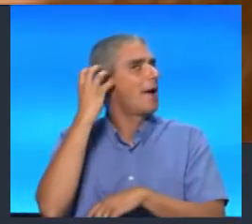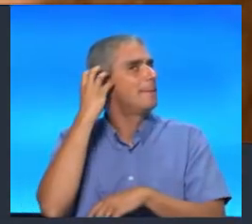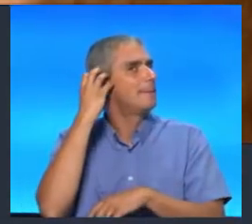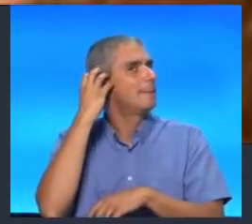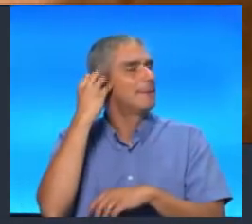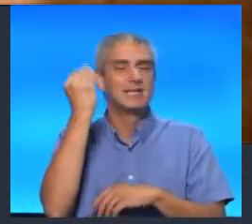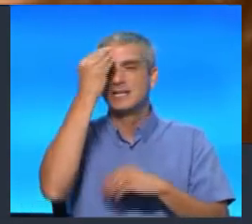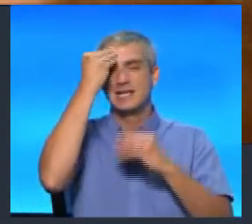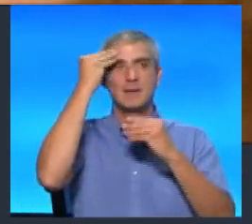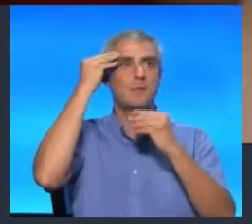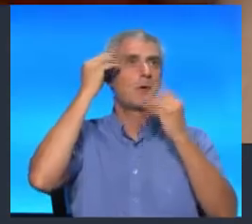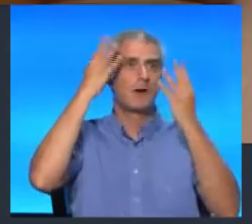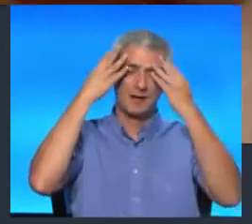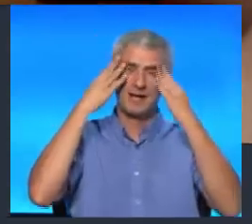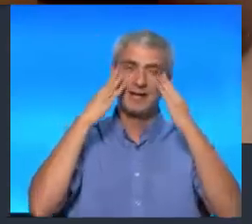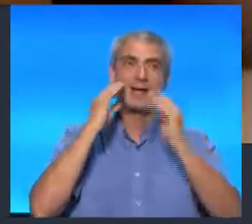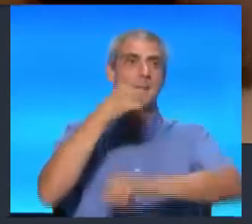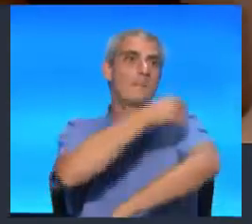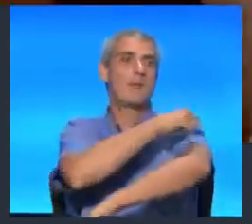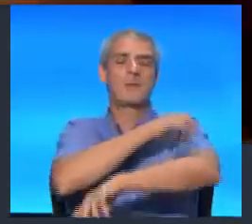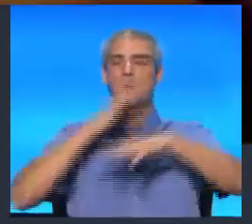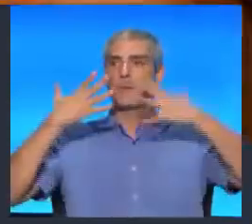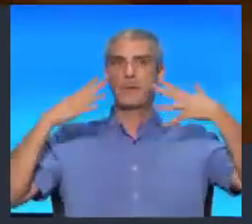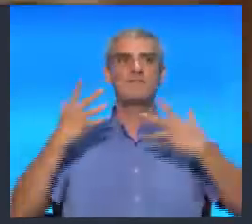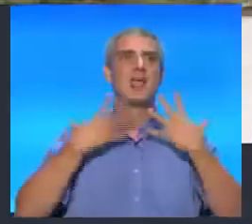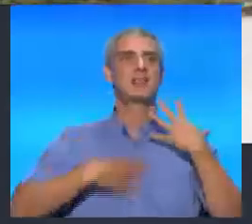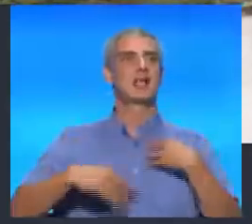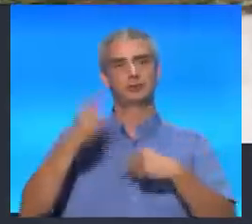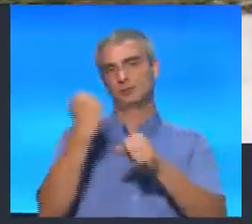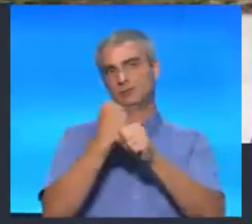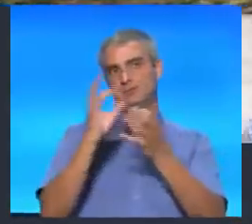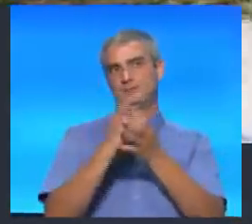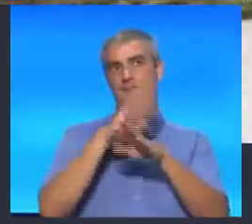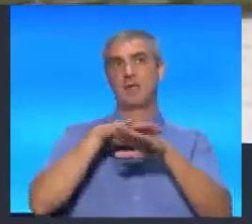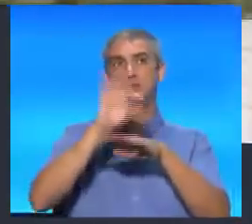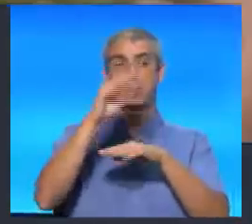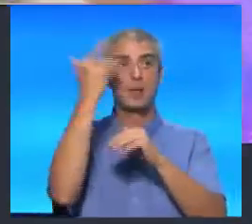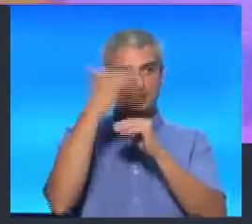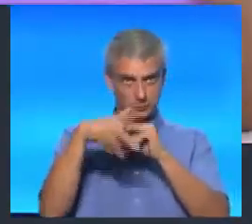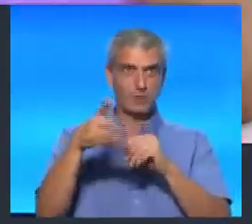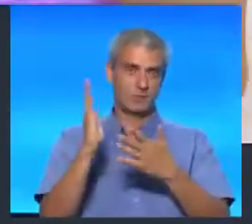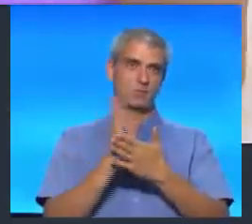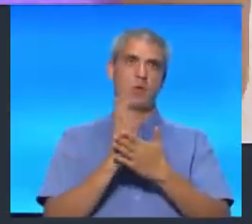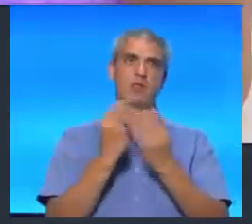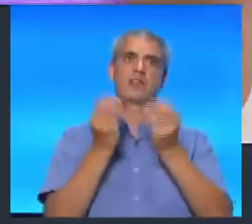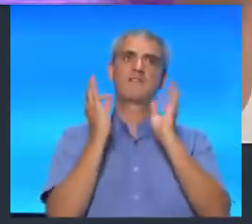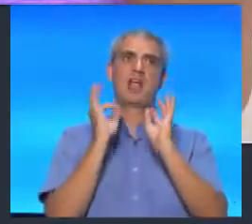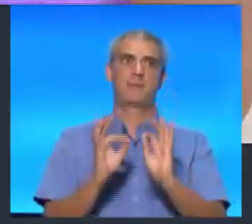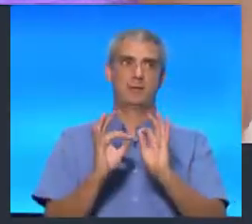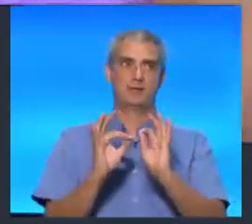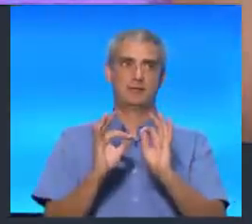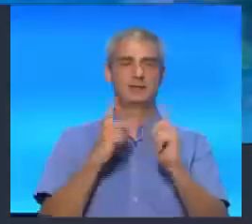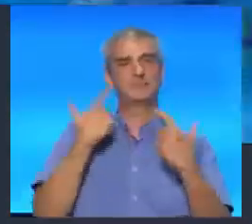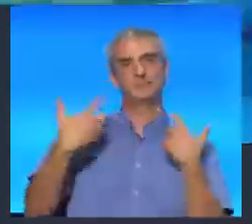איפור קסקסים, מדבקות נוצצות ותכשיטים מתאימים בעבודת יד כמובן. בסוף הן מוכנות לדבר האמיתי, פה זאת